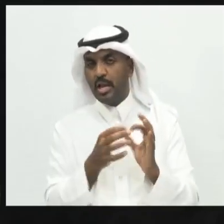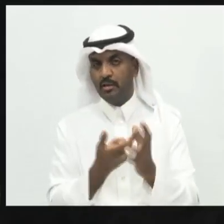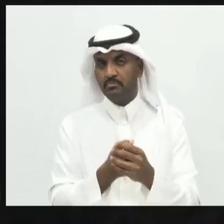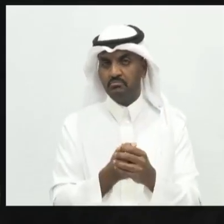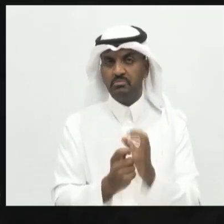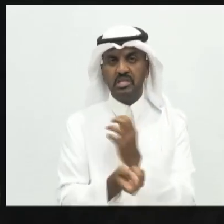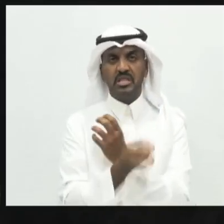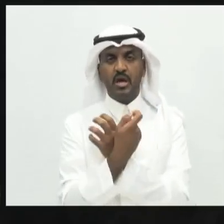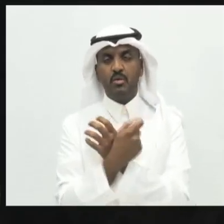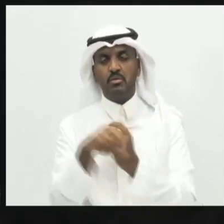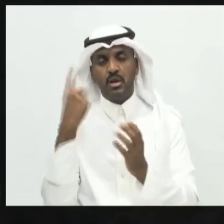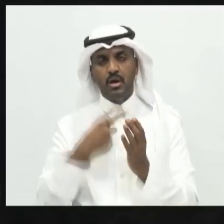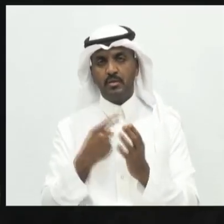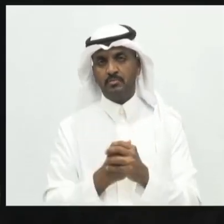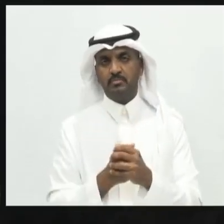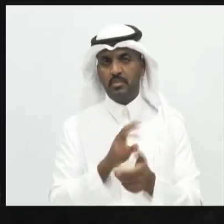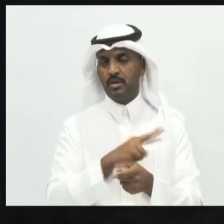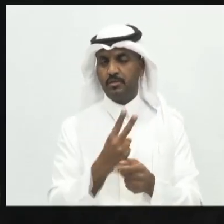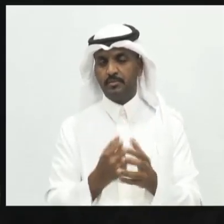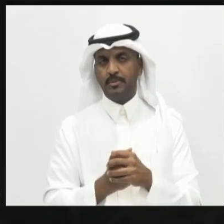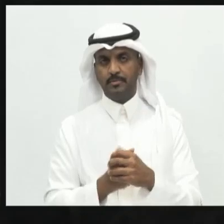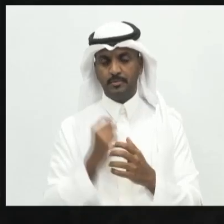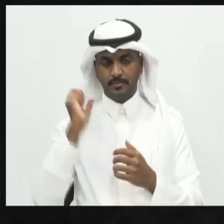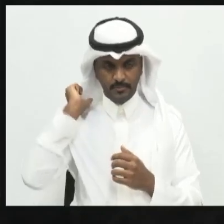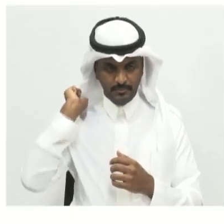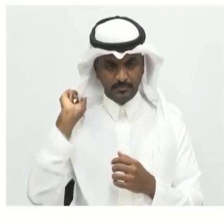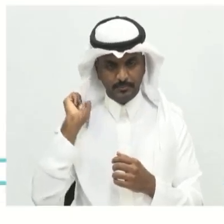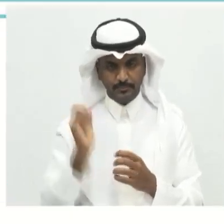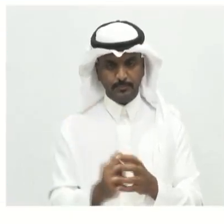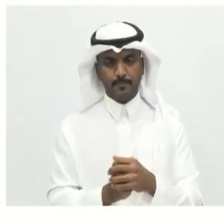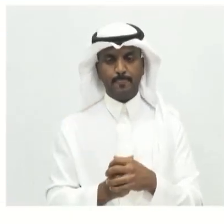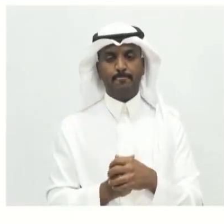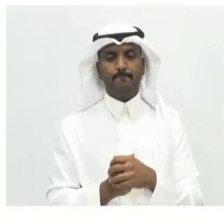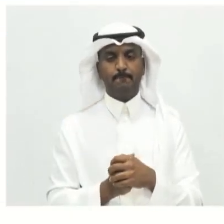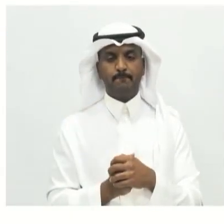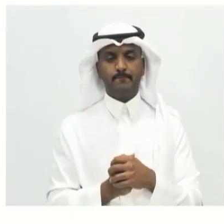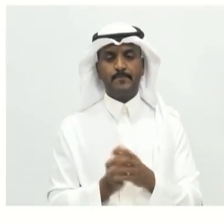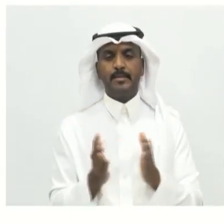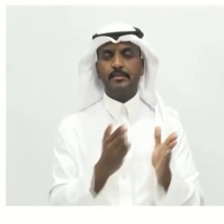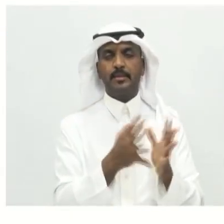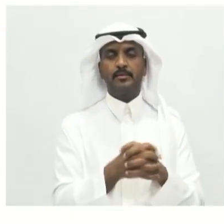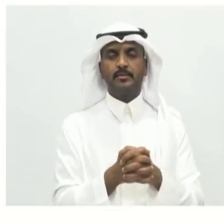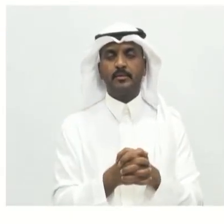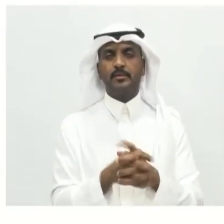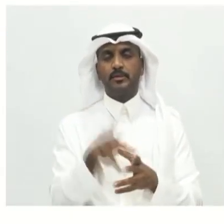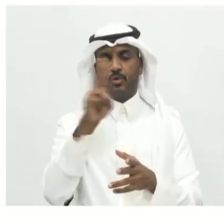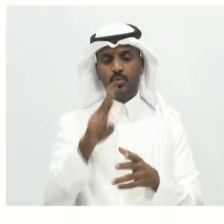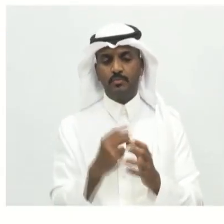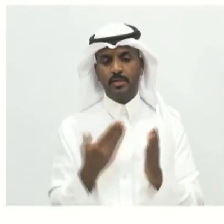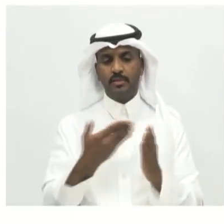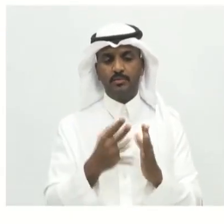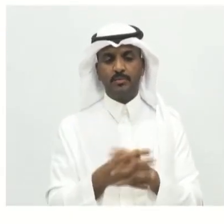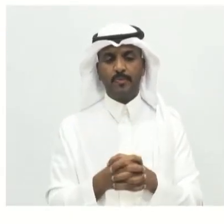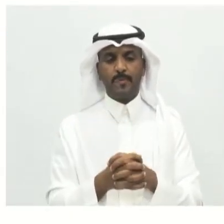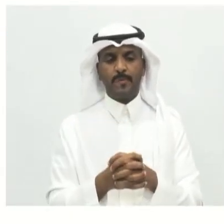بالتداوي المحرم غير المشروع ننتقل الان ابنائي للتقويم وبه نختم